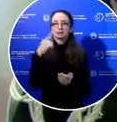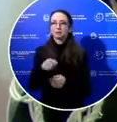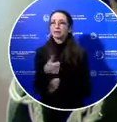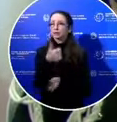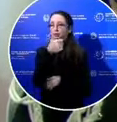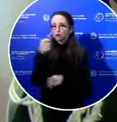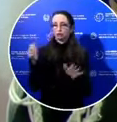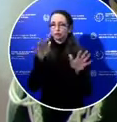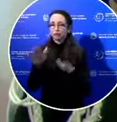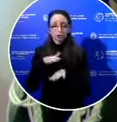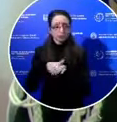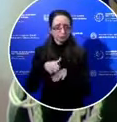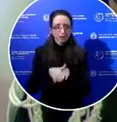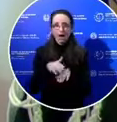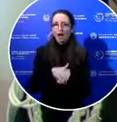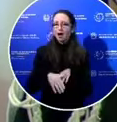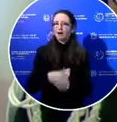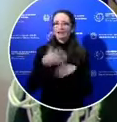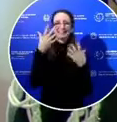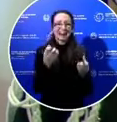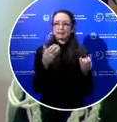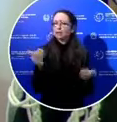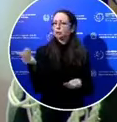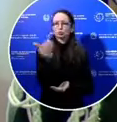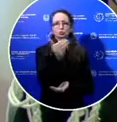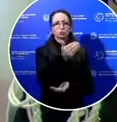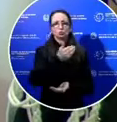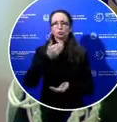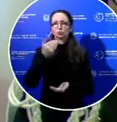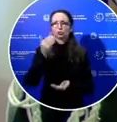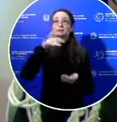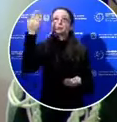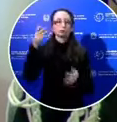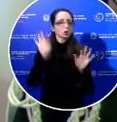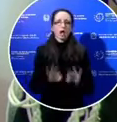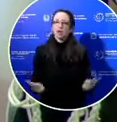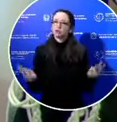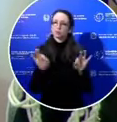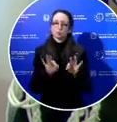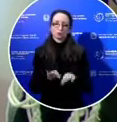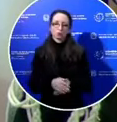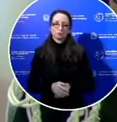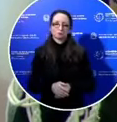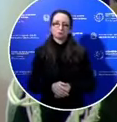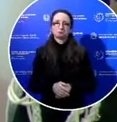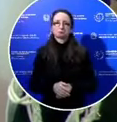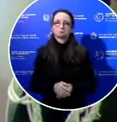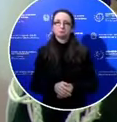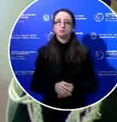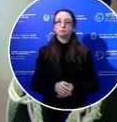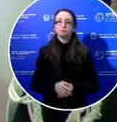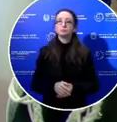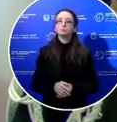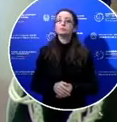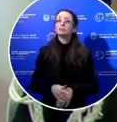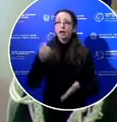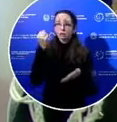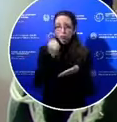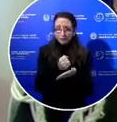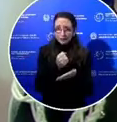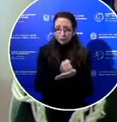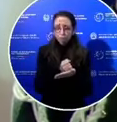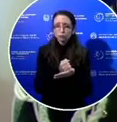esperti, tutte le realtà, nessuna esclusa, e ci tengo a dirlo, nessuna esclusa. La documentazione prodotta è